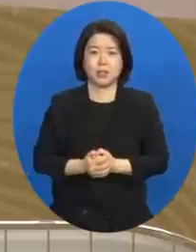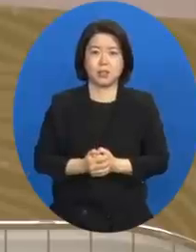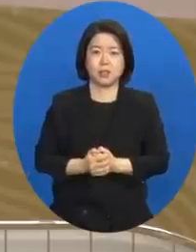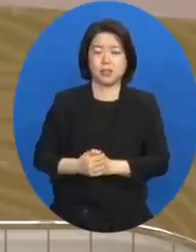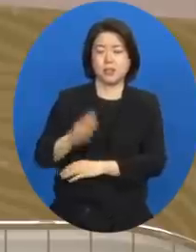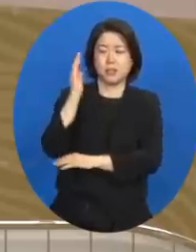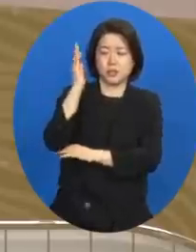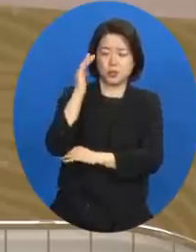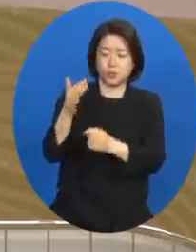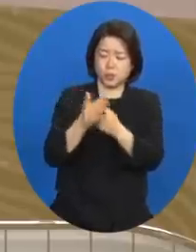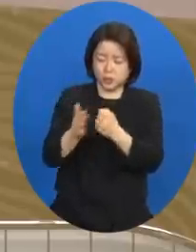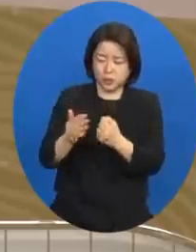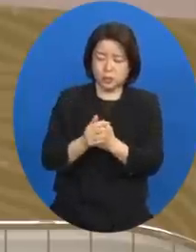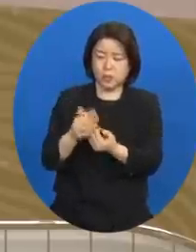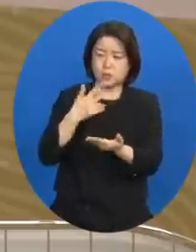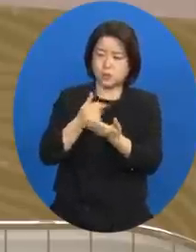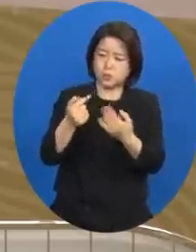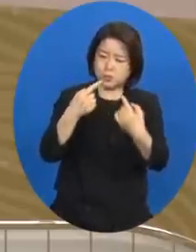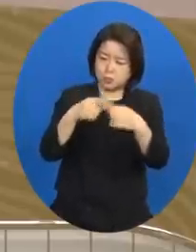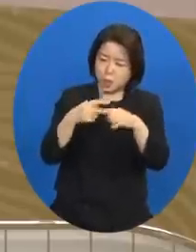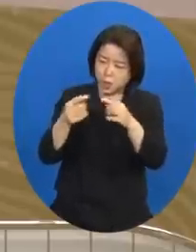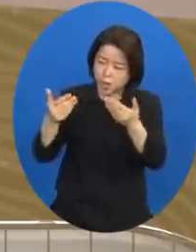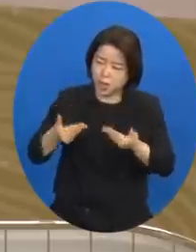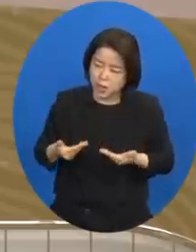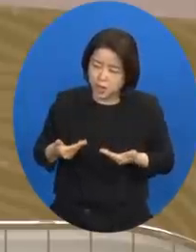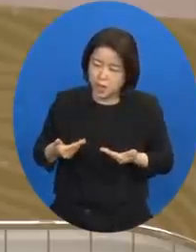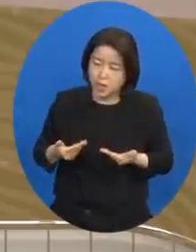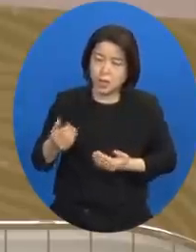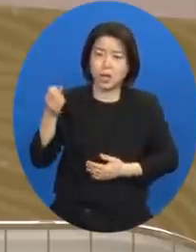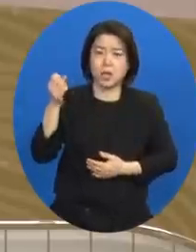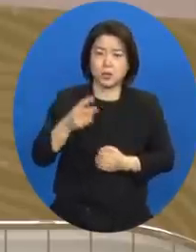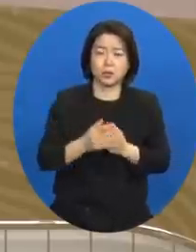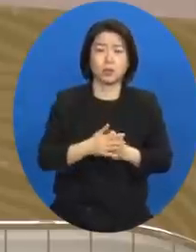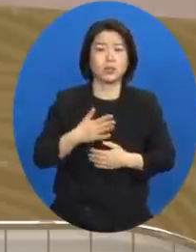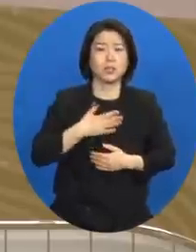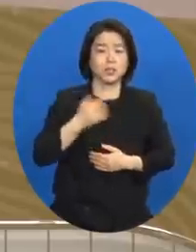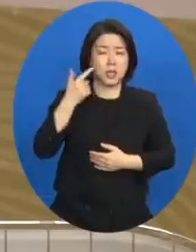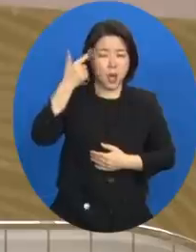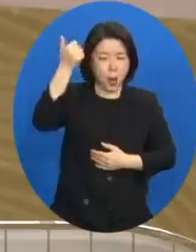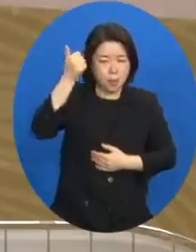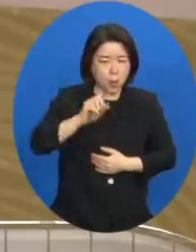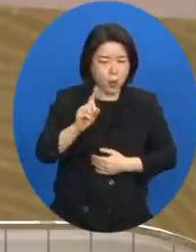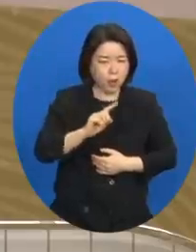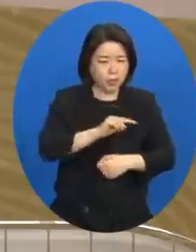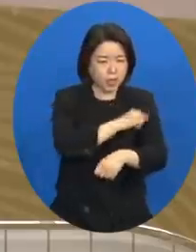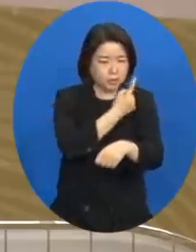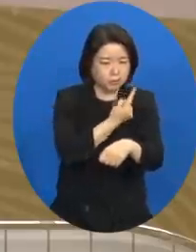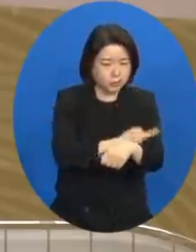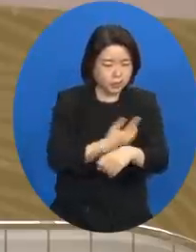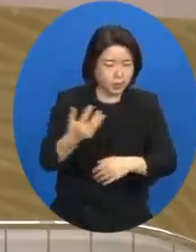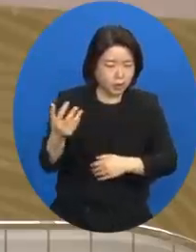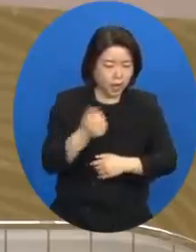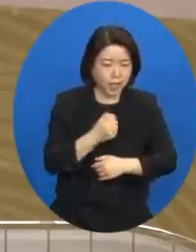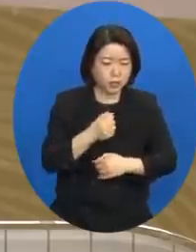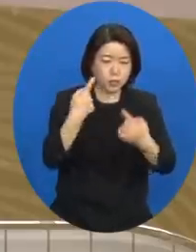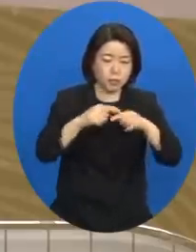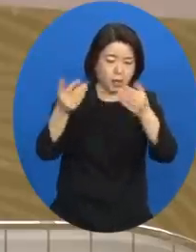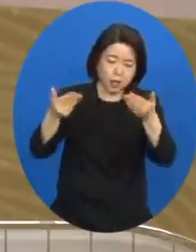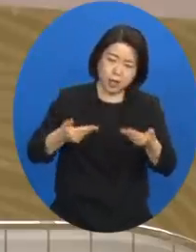설교 때문에 주님이 평가하실까? 또는 제 목회적인 어떤 능력으로 평가하실까?